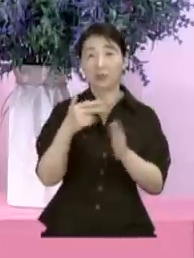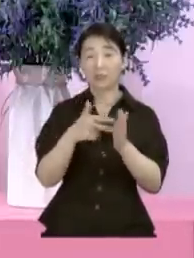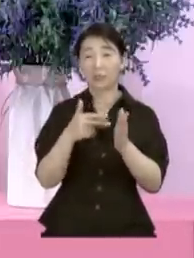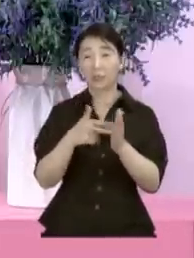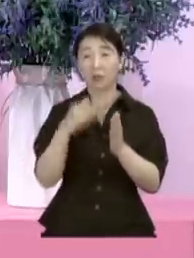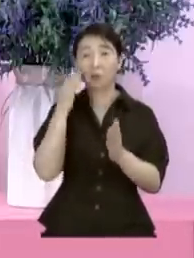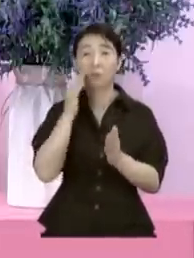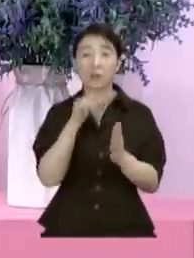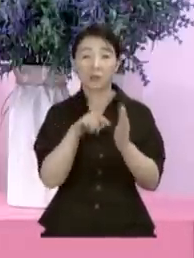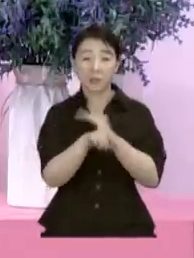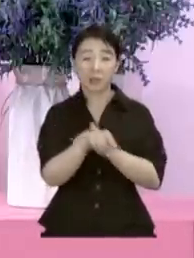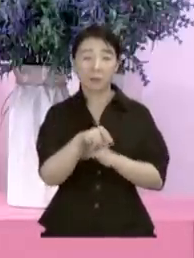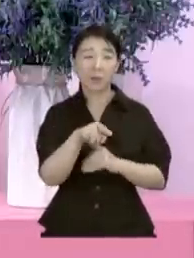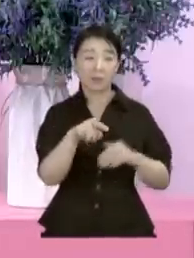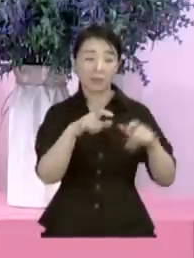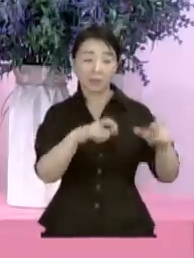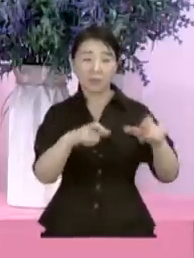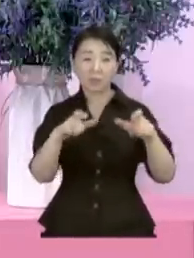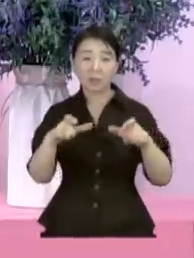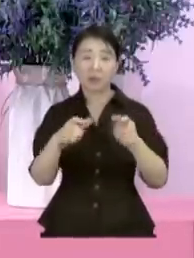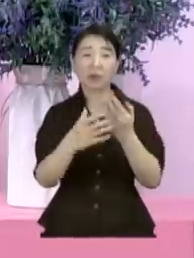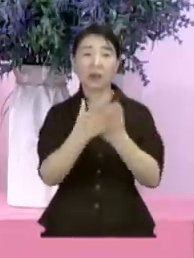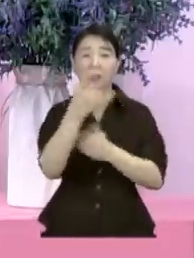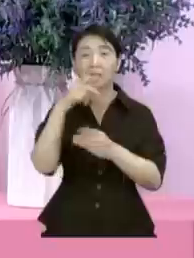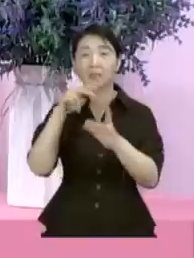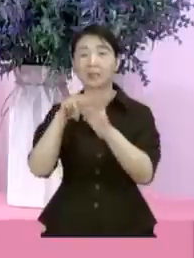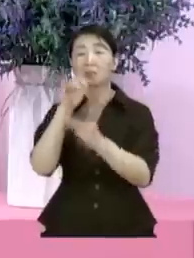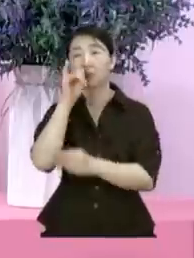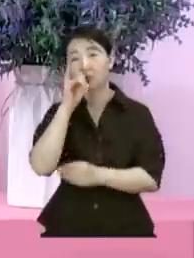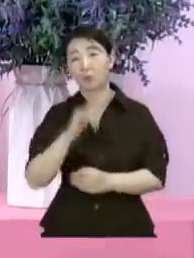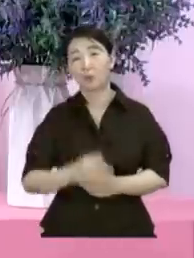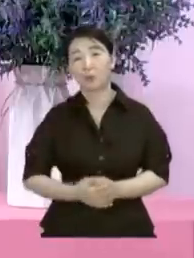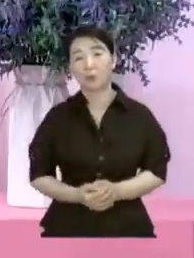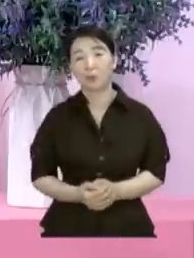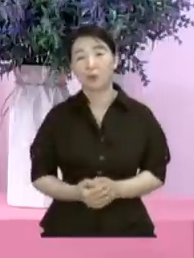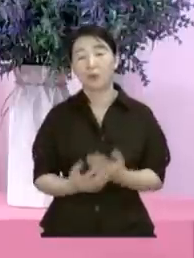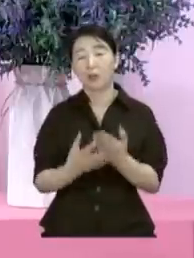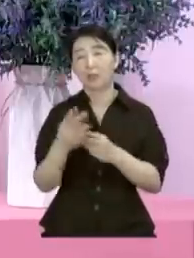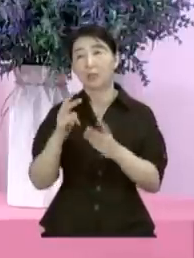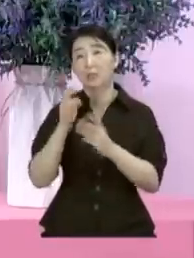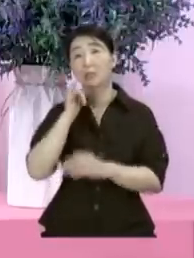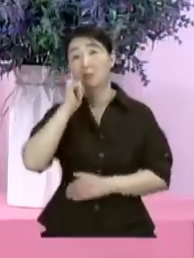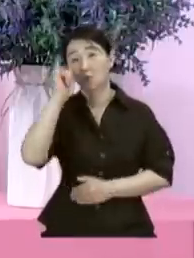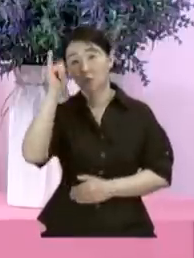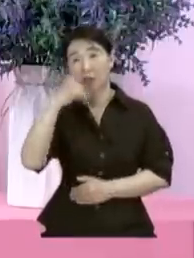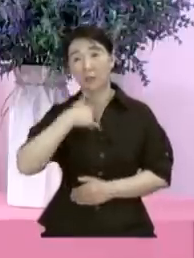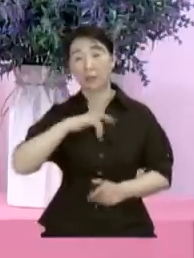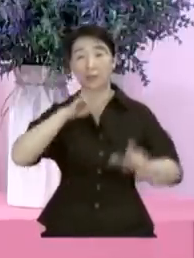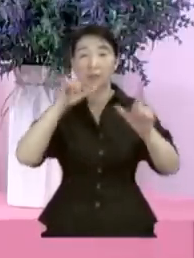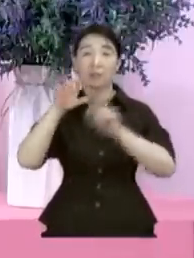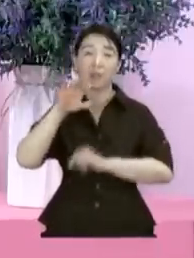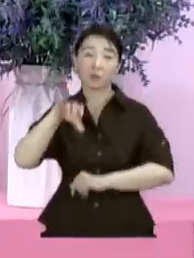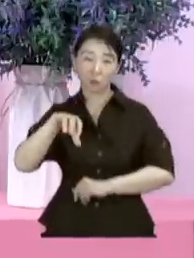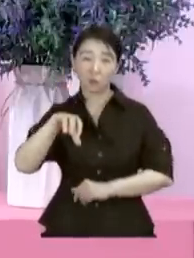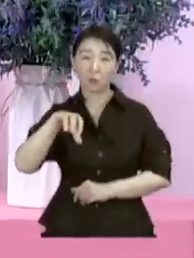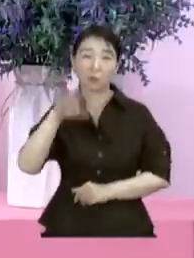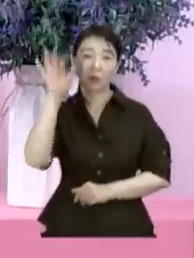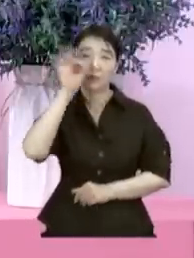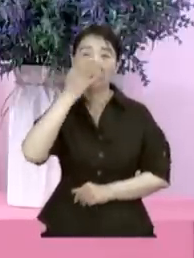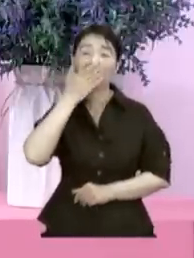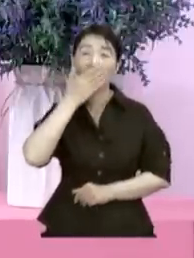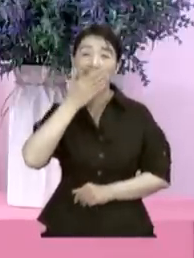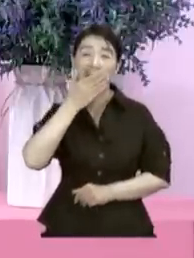각 지역에 하나 센터가 있어요. 그럼 그 하나 센터에다가 전화를 해서 자기가 살고 있는 지역의 하나 센터를